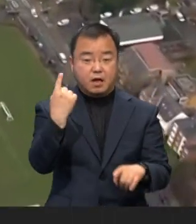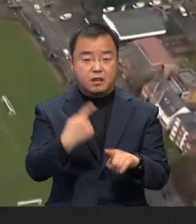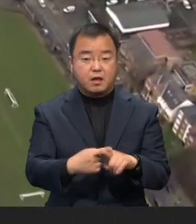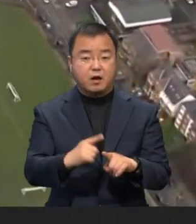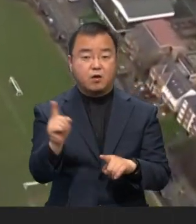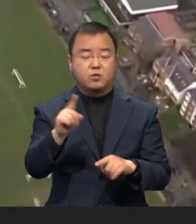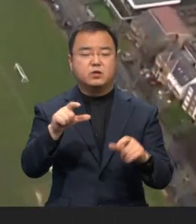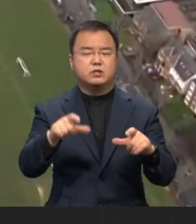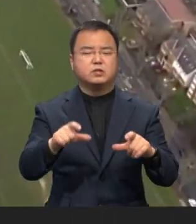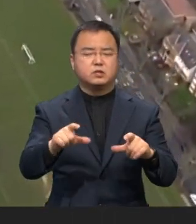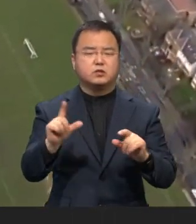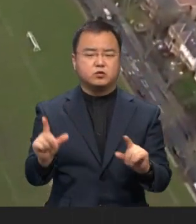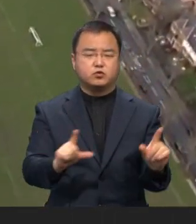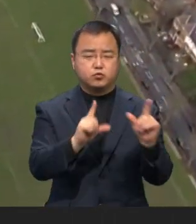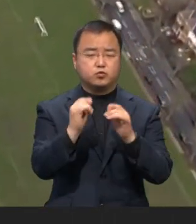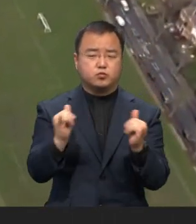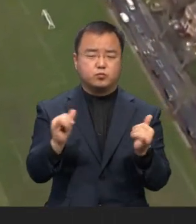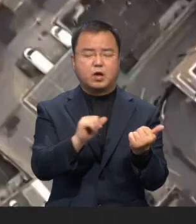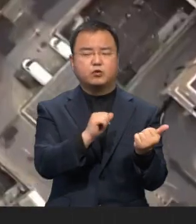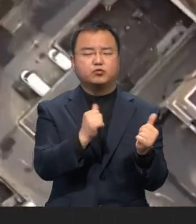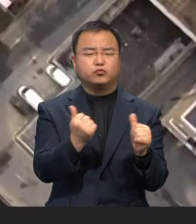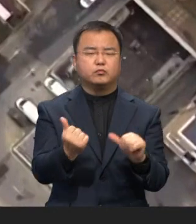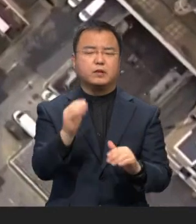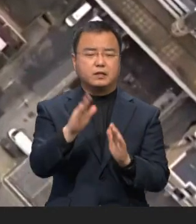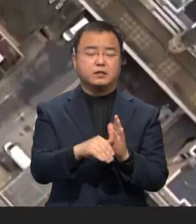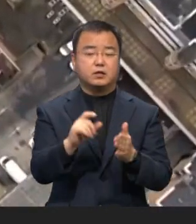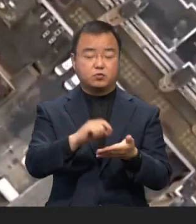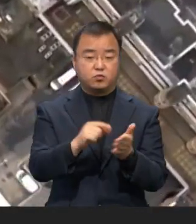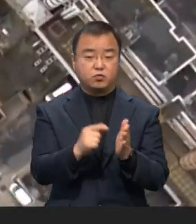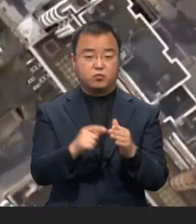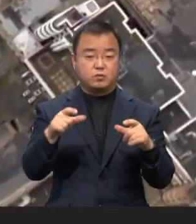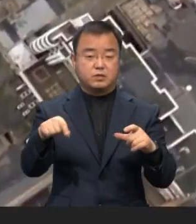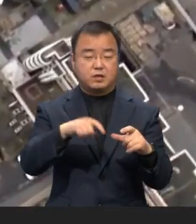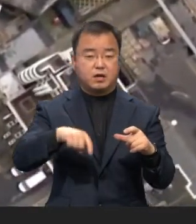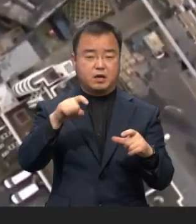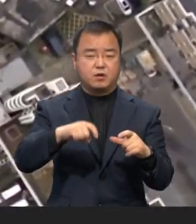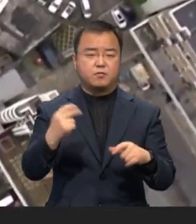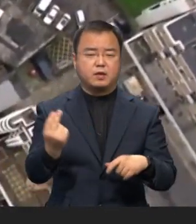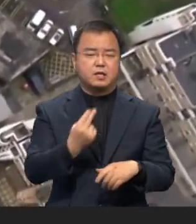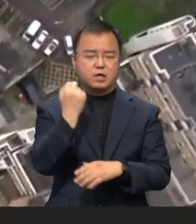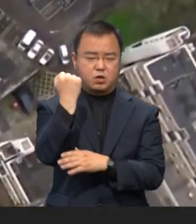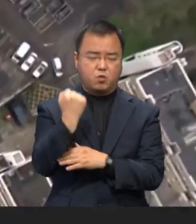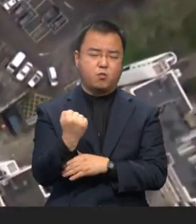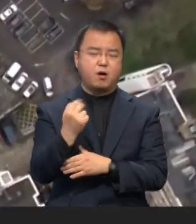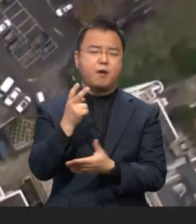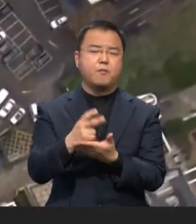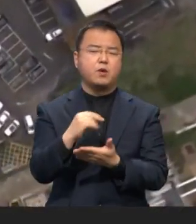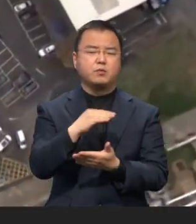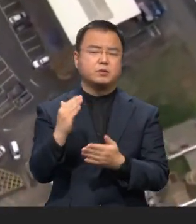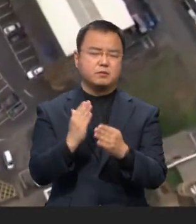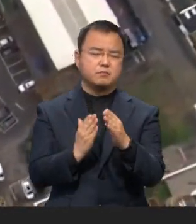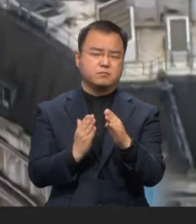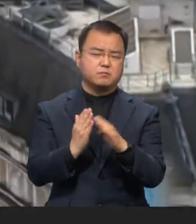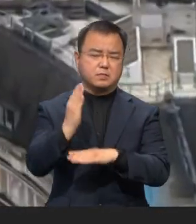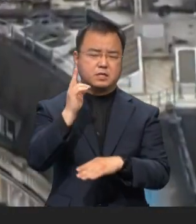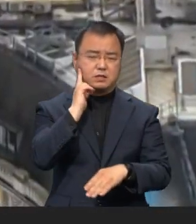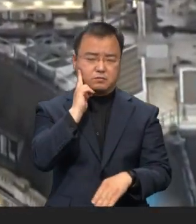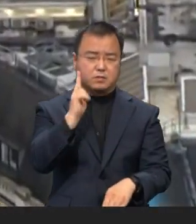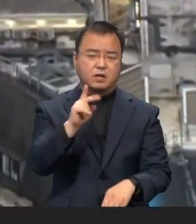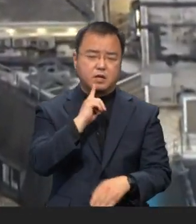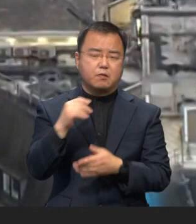한 지역 주민이 엘라가 숨질 무렵 이 지역 대기오염이 법적 수치를 넘은 심각한 상태였다고 제보를 해왔습니다.